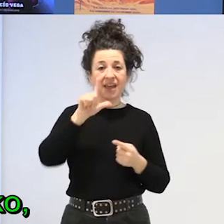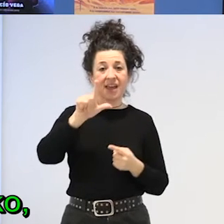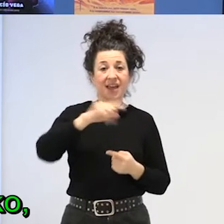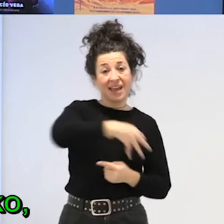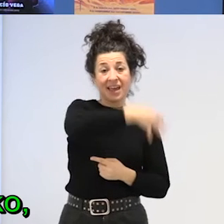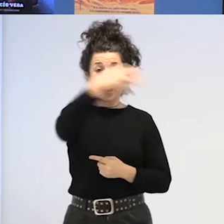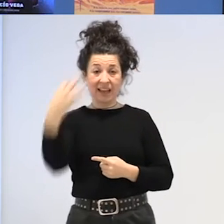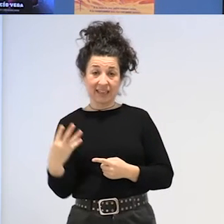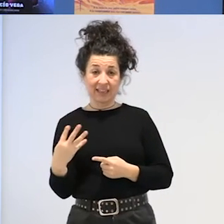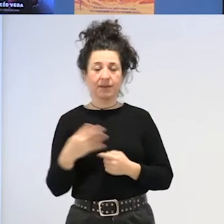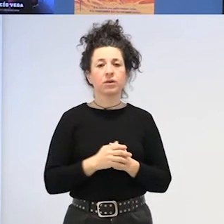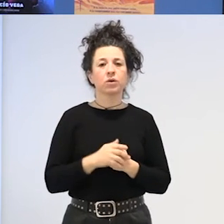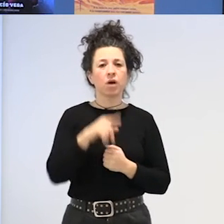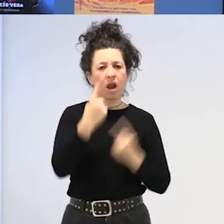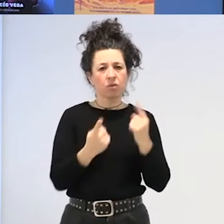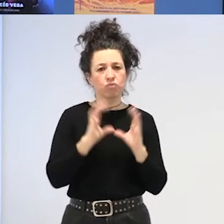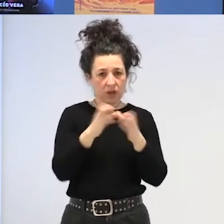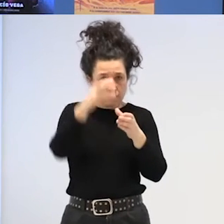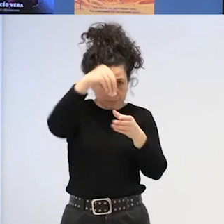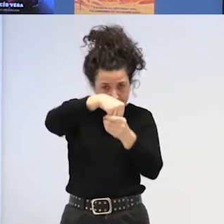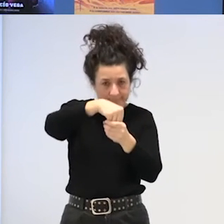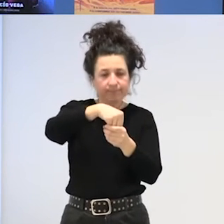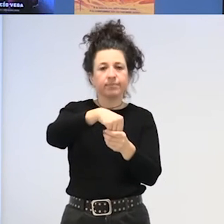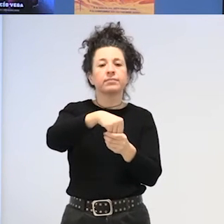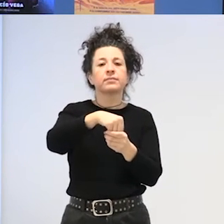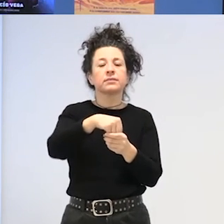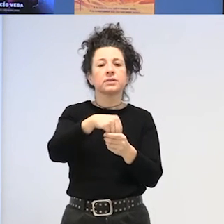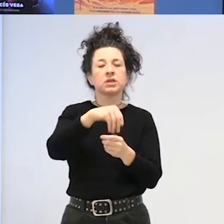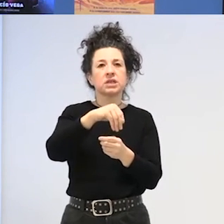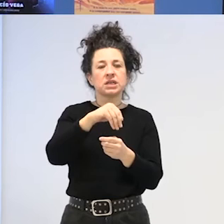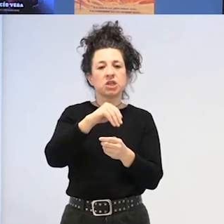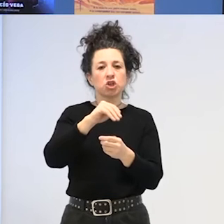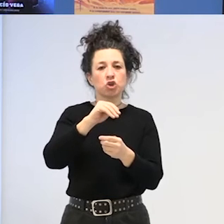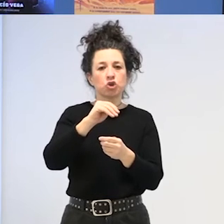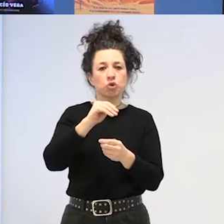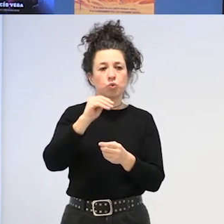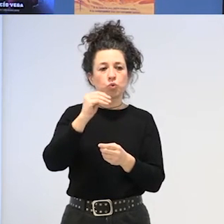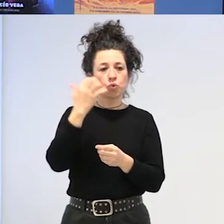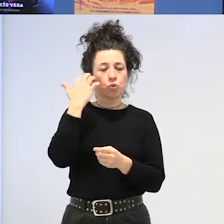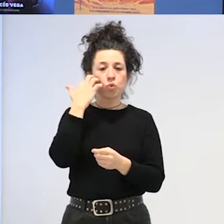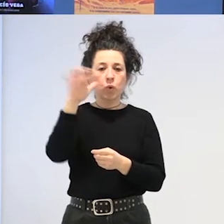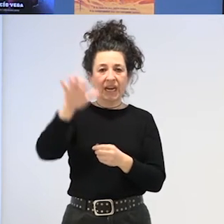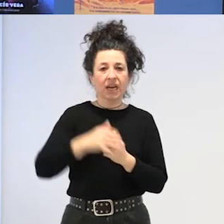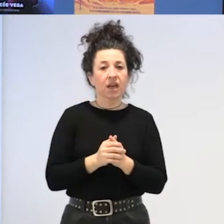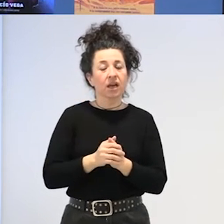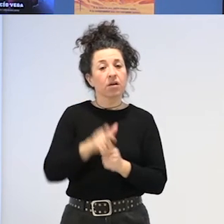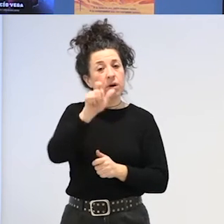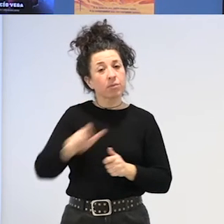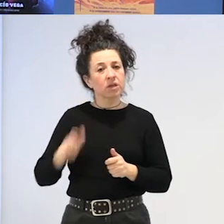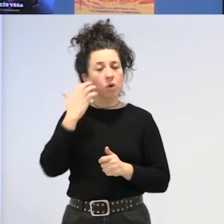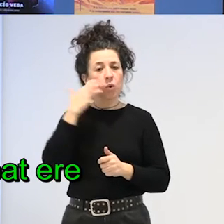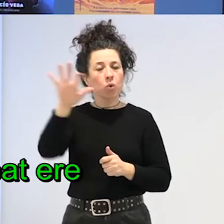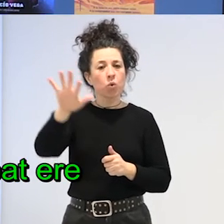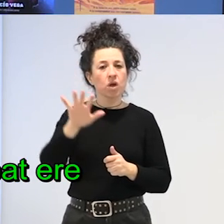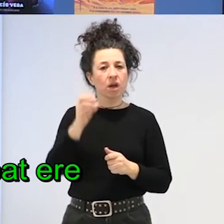kolektibokoak dira asko eta pertsonaia queerrak nagusi dira. Maiz haien